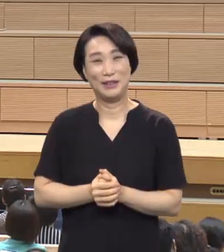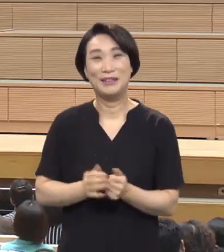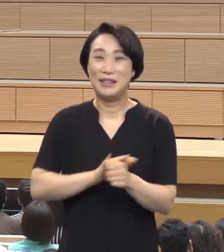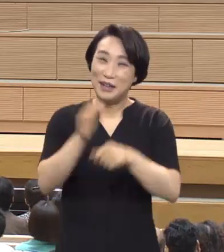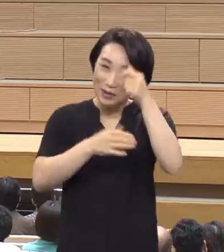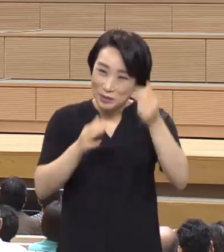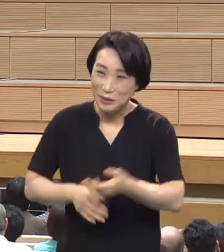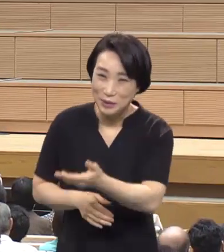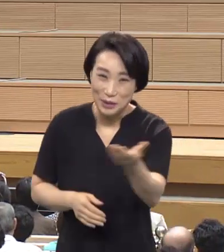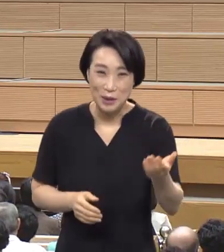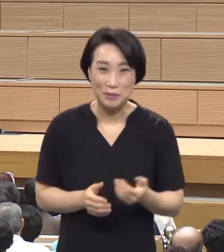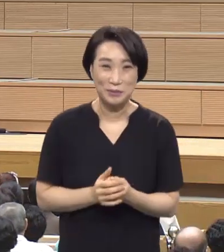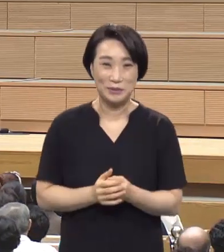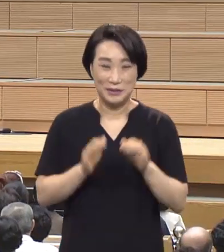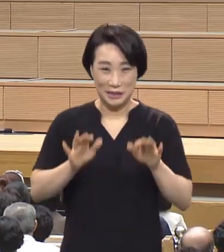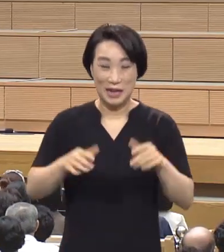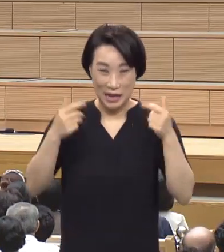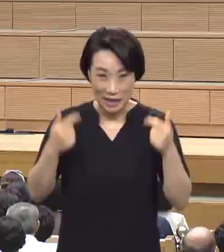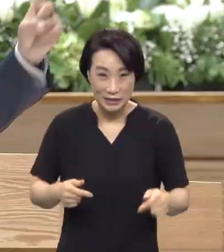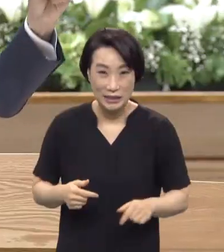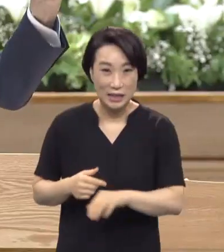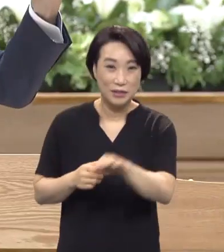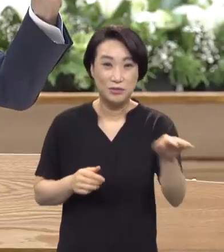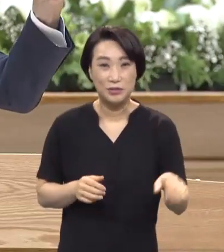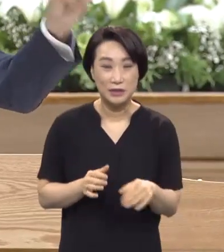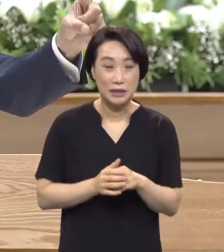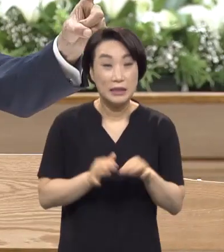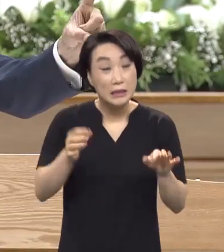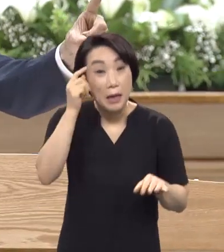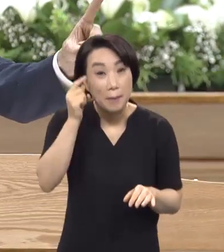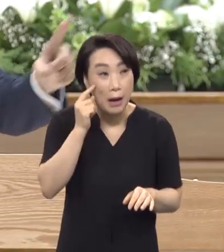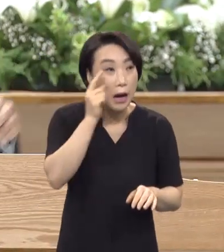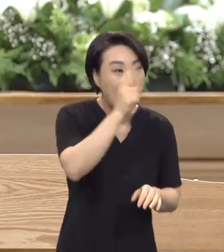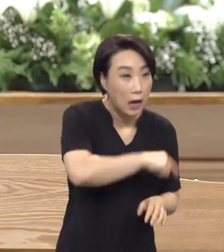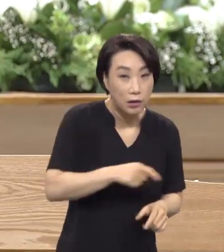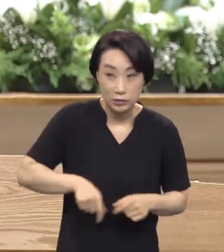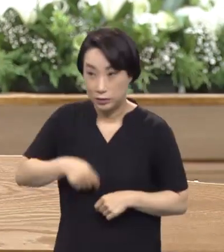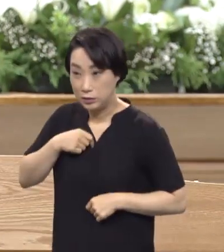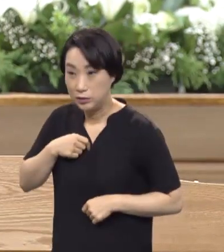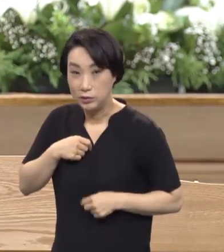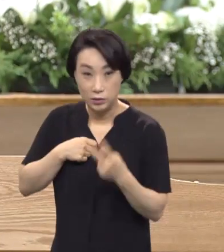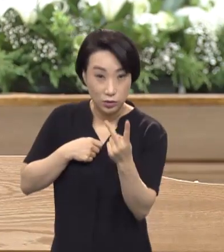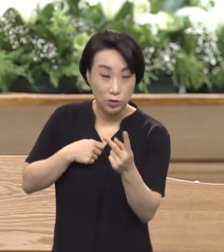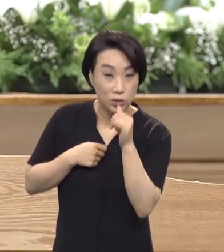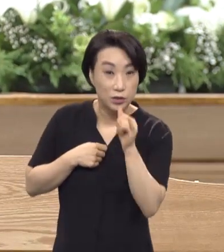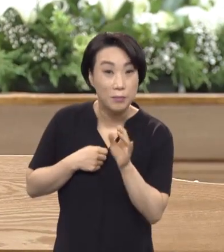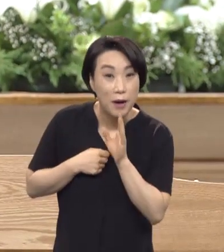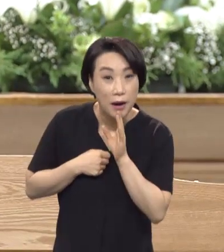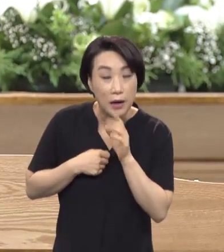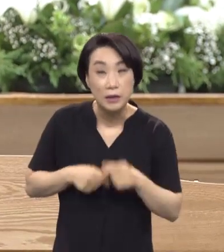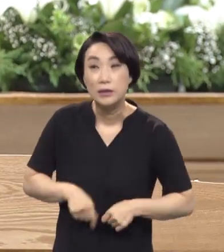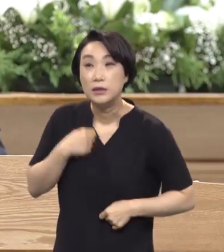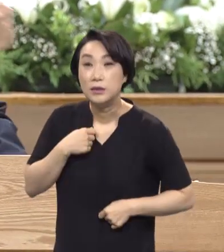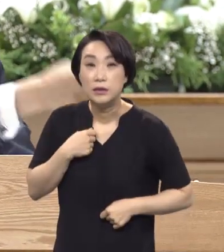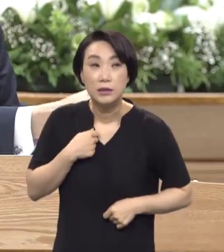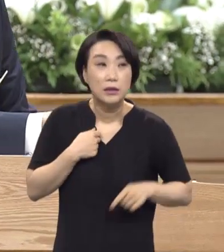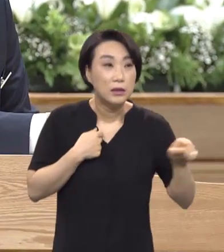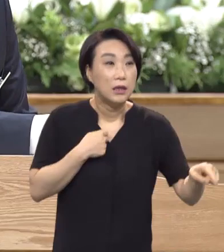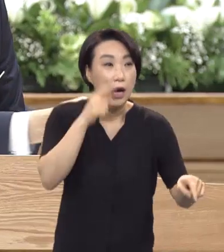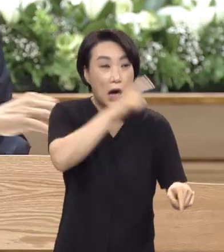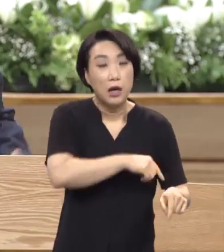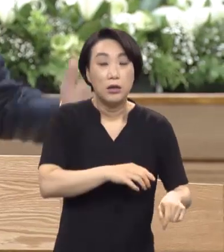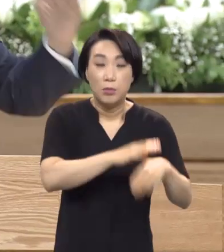사랑하는 여러분, 항상 악과 의는 의가 악에게